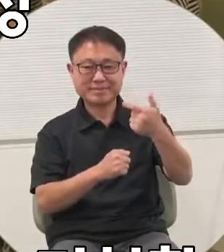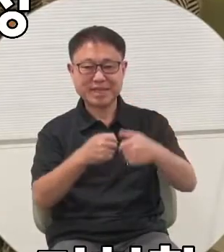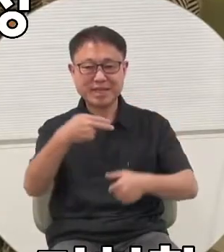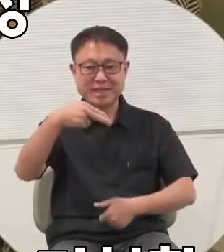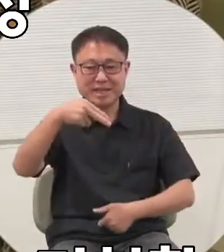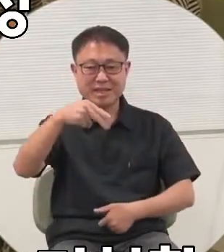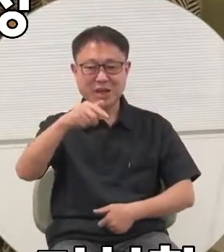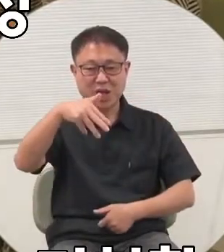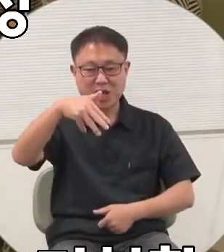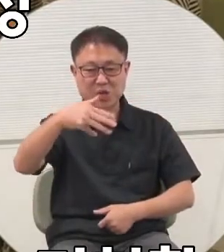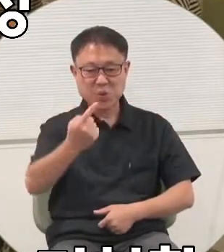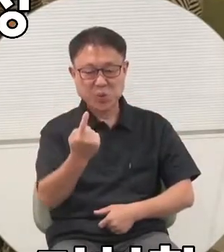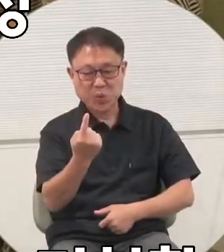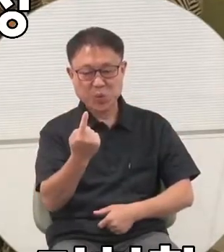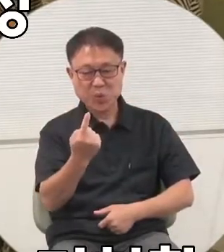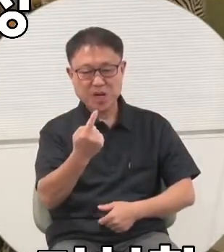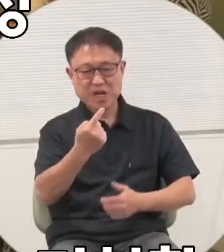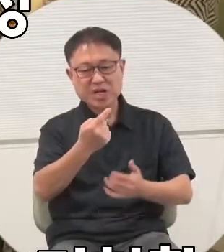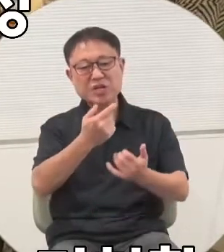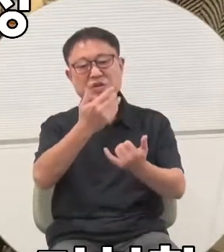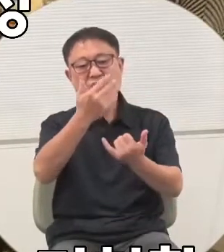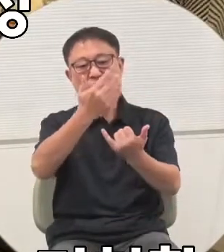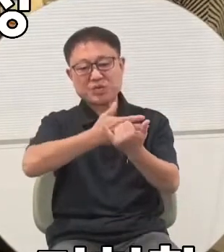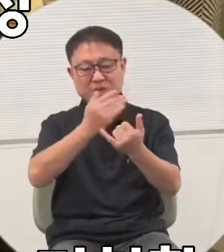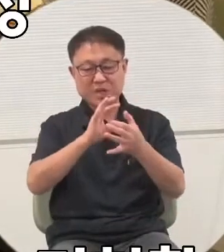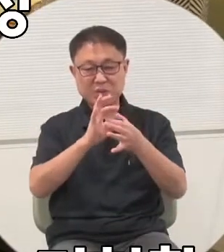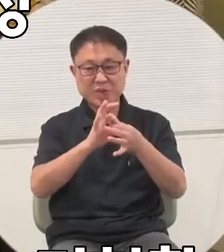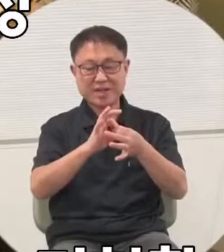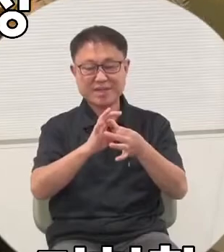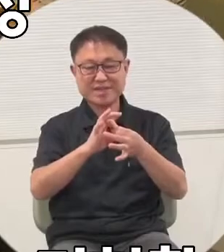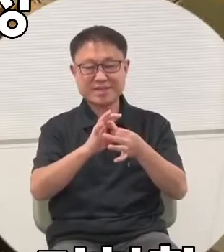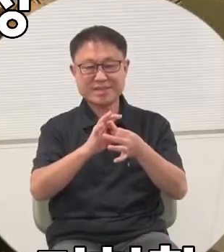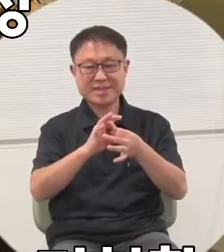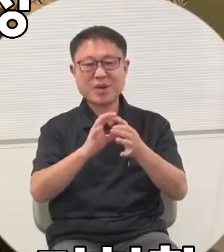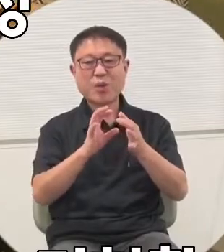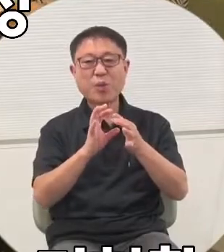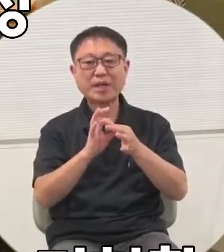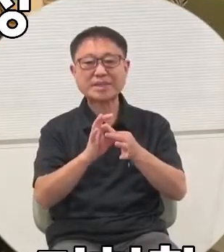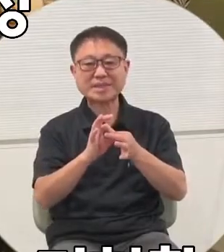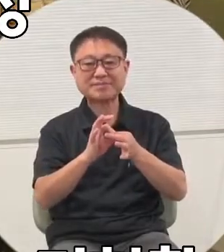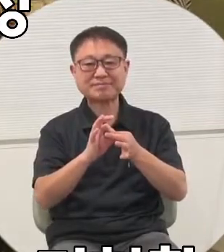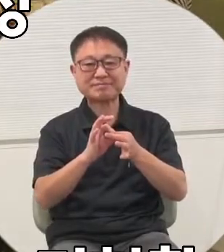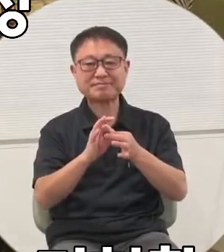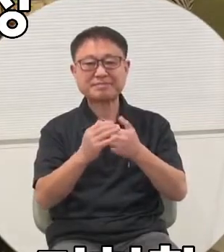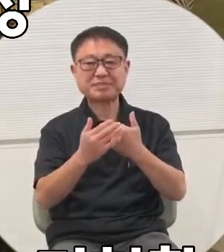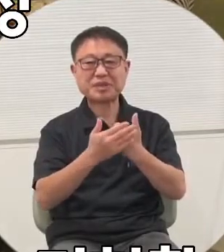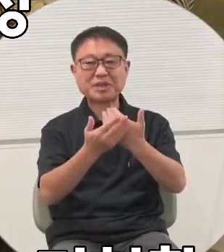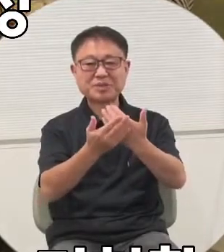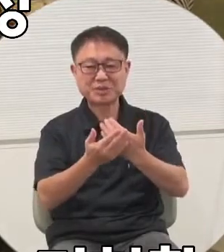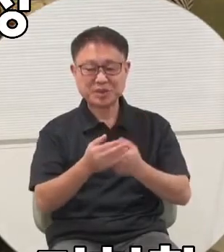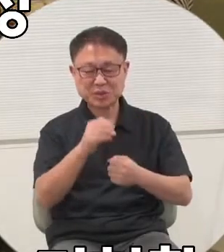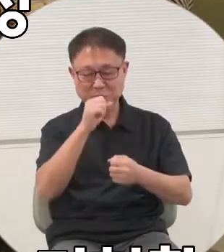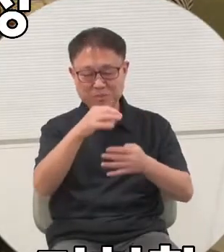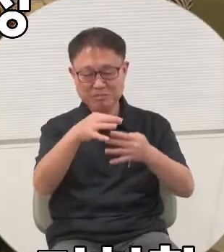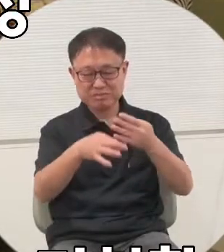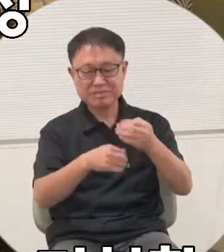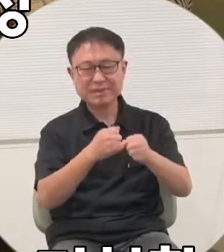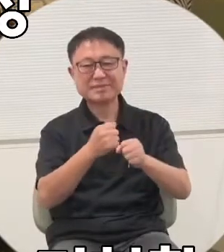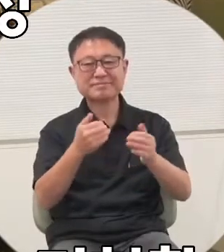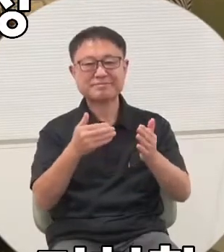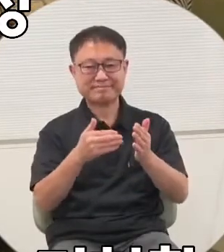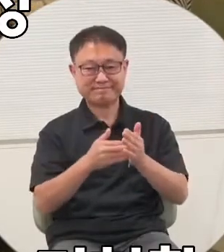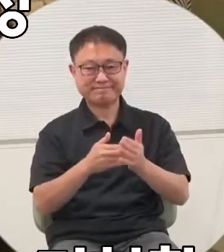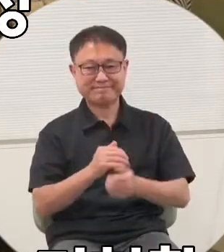생태계 지원단이라는 유튜브 채널을 통해서 네네. 많은 분들의 이제 관심과 또 호응을 얻어서 정말 좋은 프로그램을 만들었거든요.